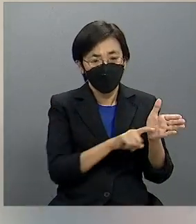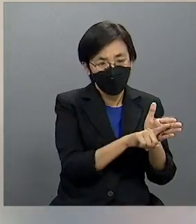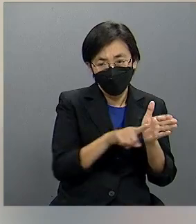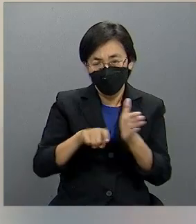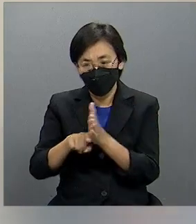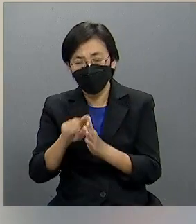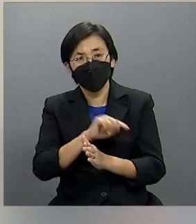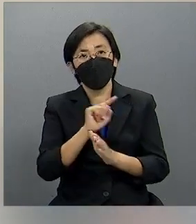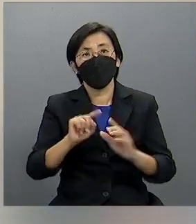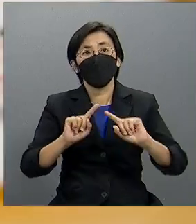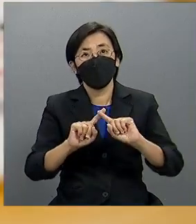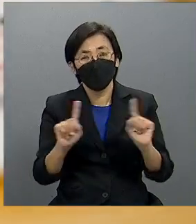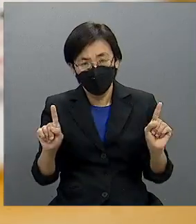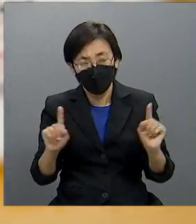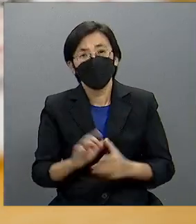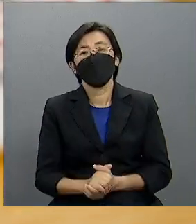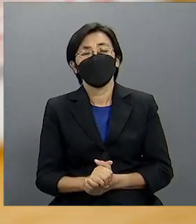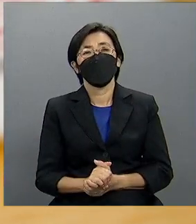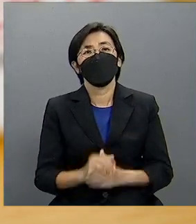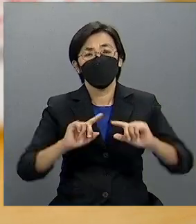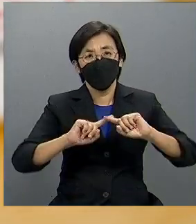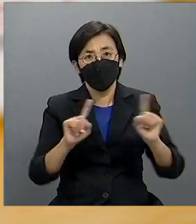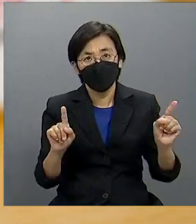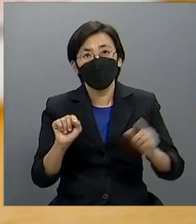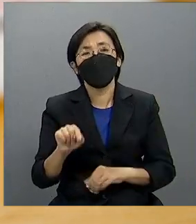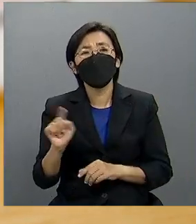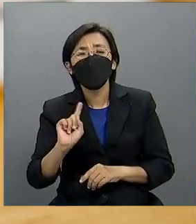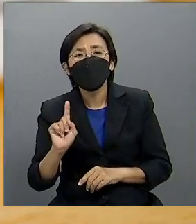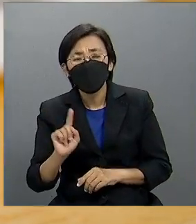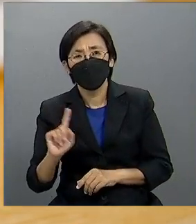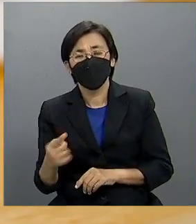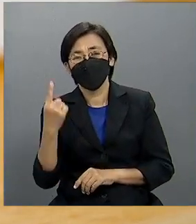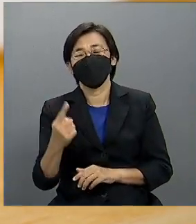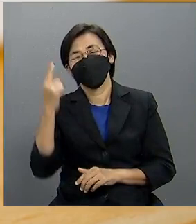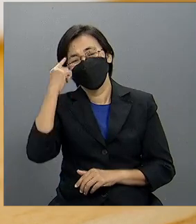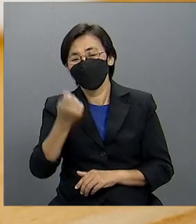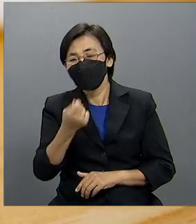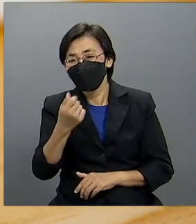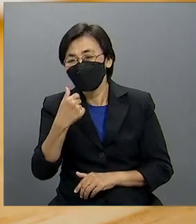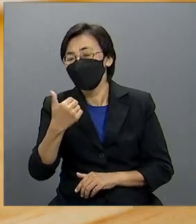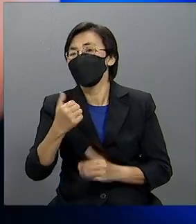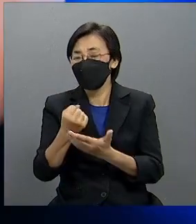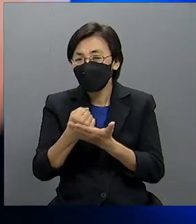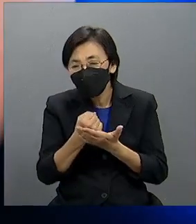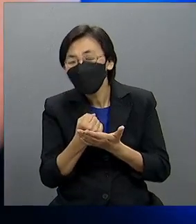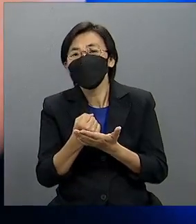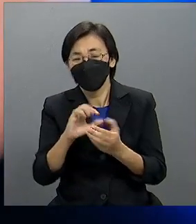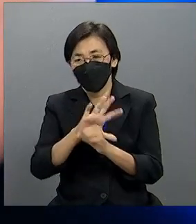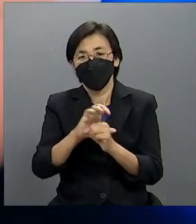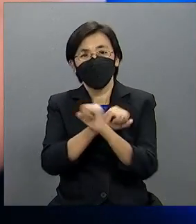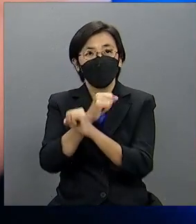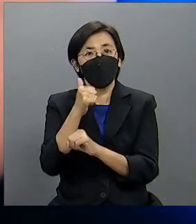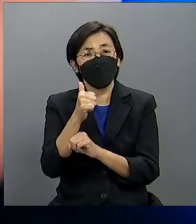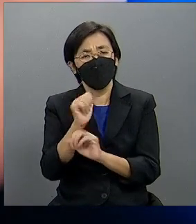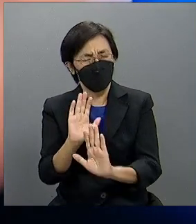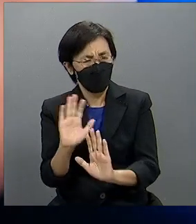ไวรัสคนละตระกูลกันนะครับเอามาใช้ช่วงแรกๆดูเหมือนว่าคิดว่าจะได้ผลนะครับแต่ต้องรู้ครับว่าโรคโ